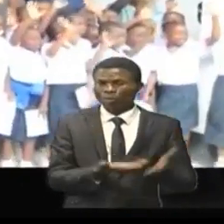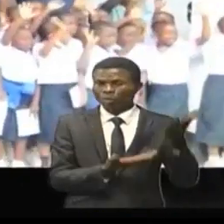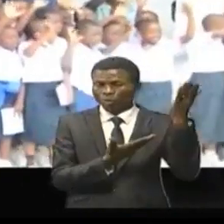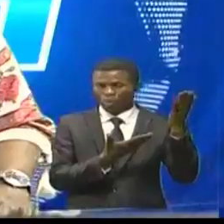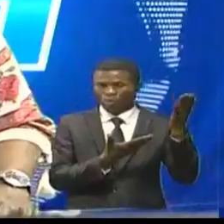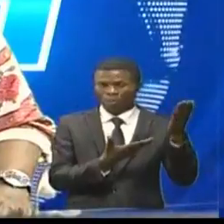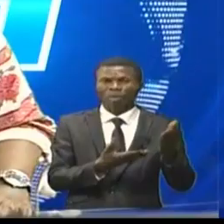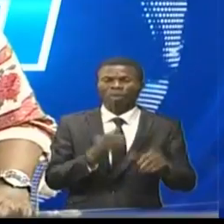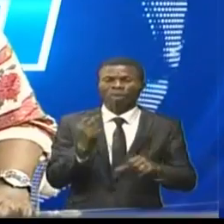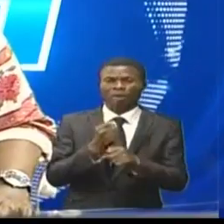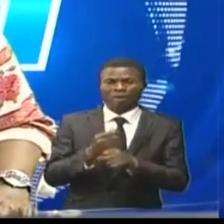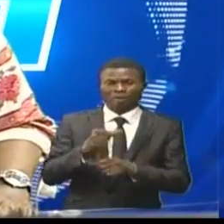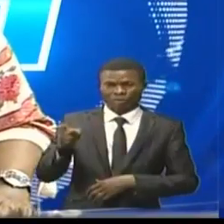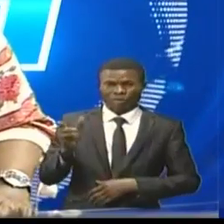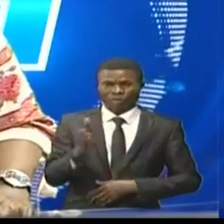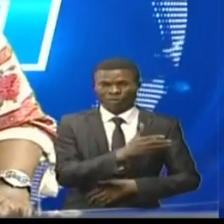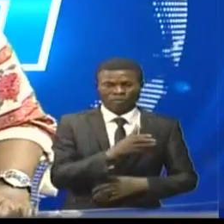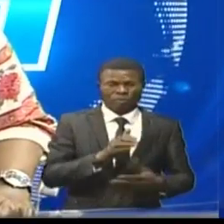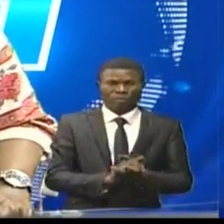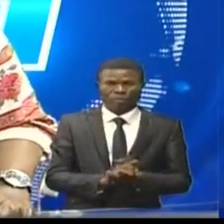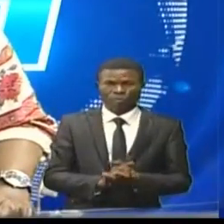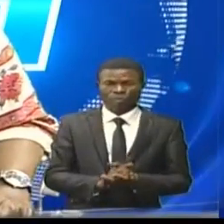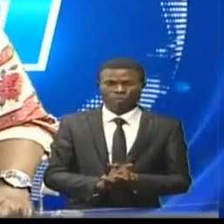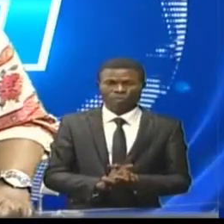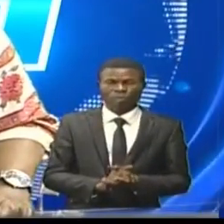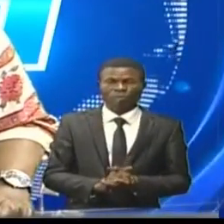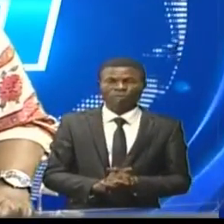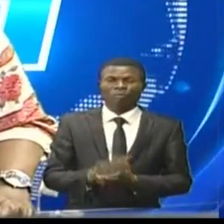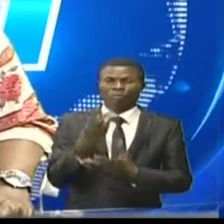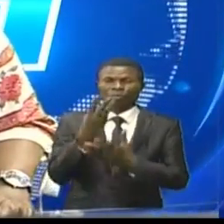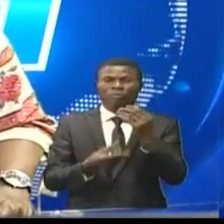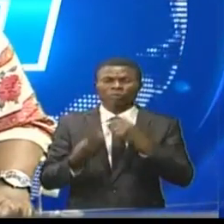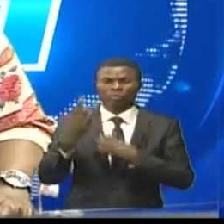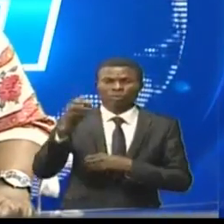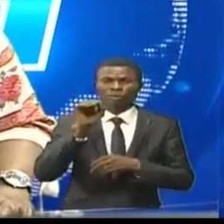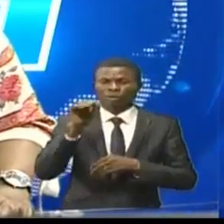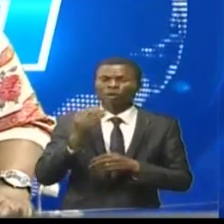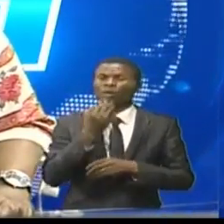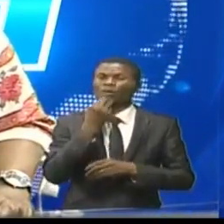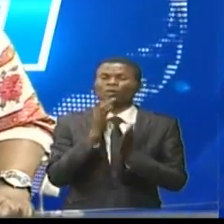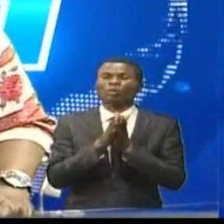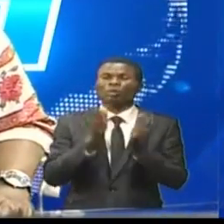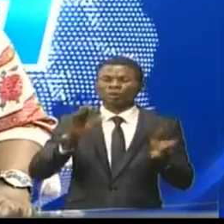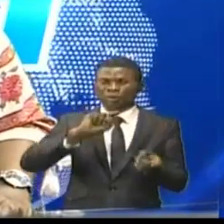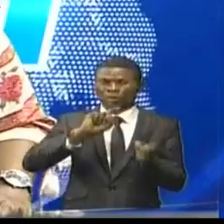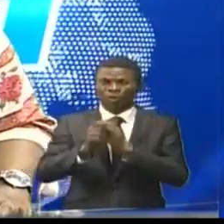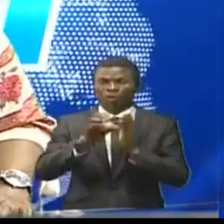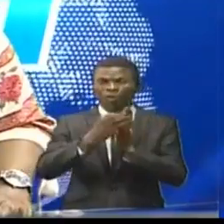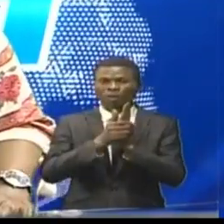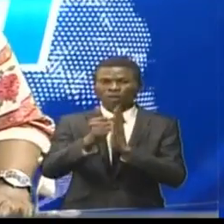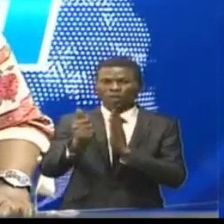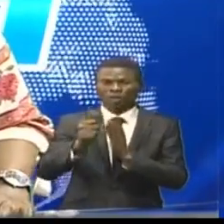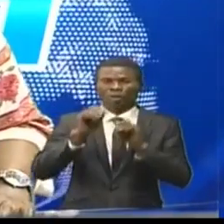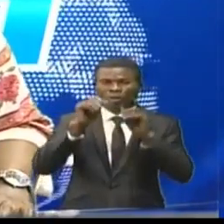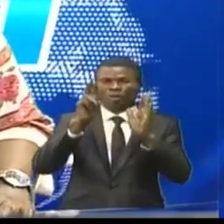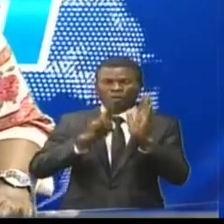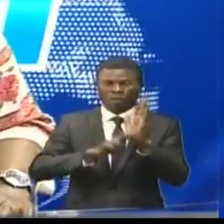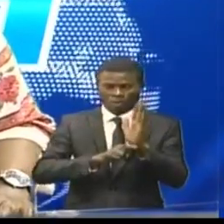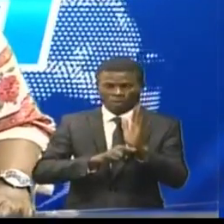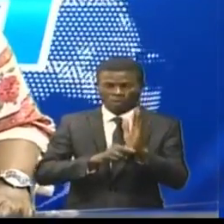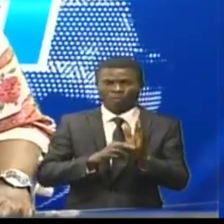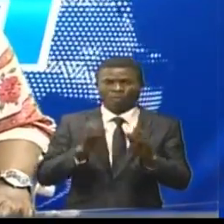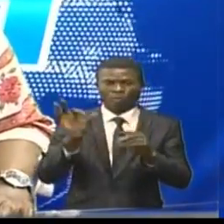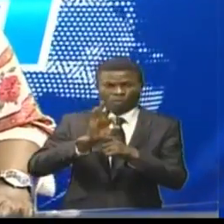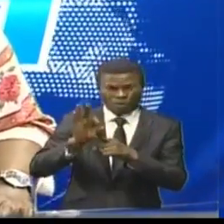gouvernement. Réveil de la trilogie de l'inspection scolaire en vue d'améliorer la qualité de l'enseignement, thème retenu à l'atelier